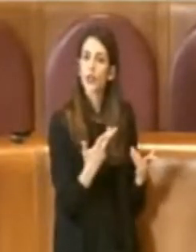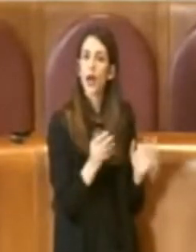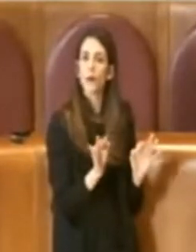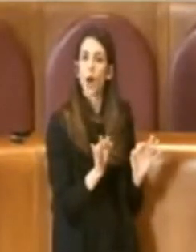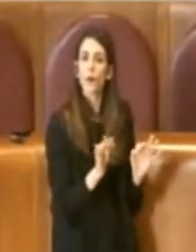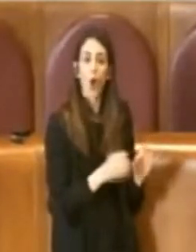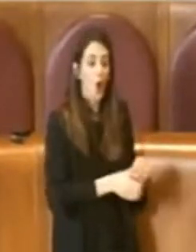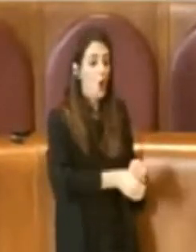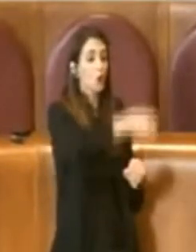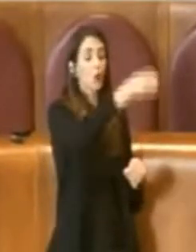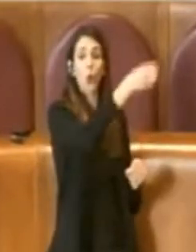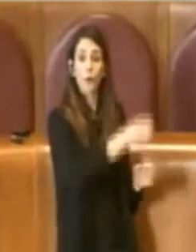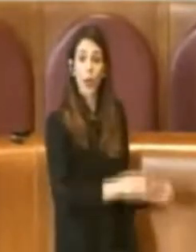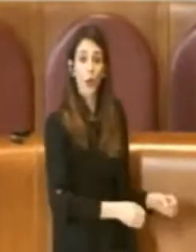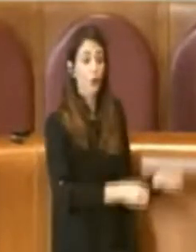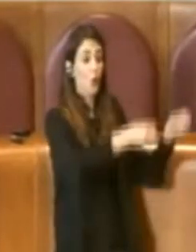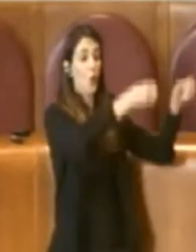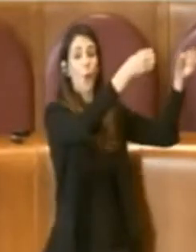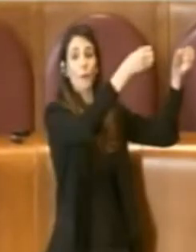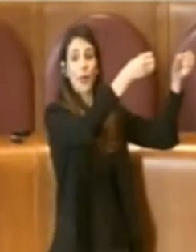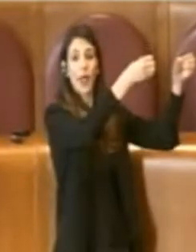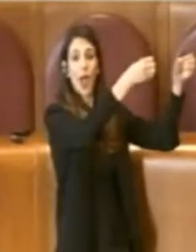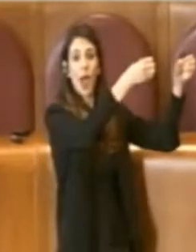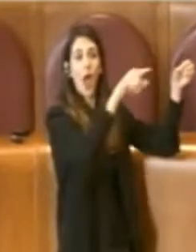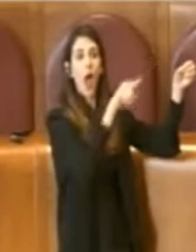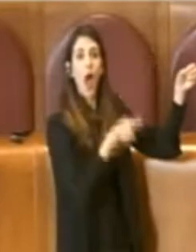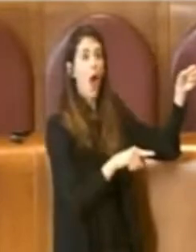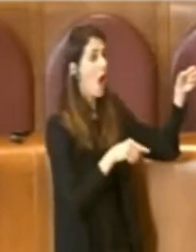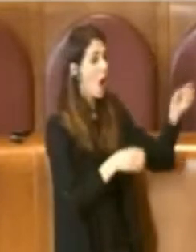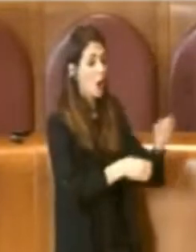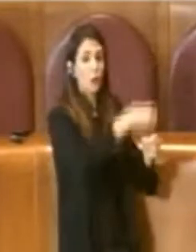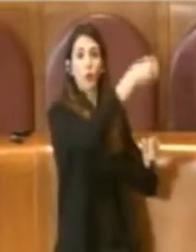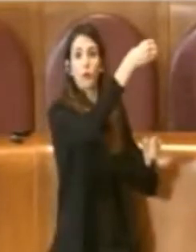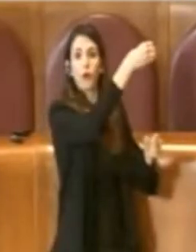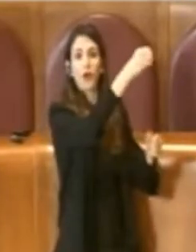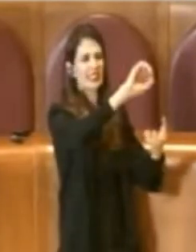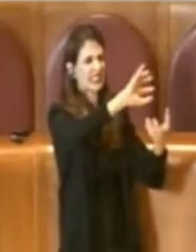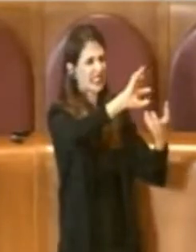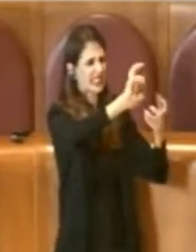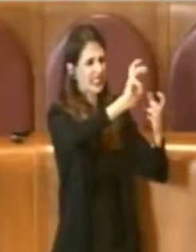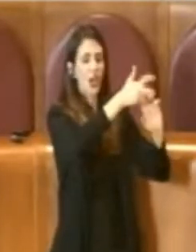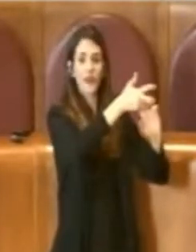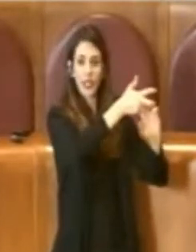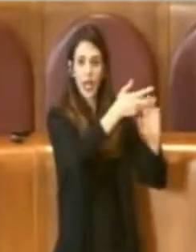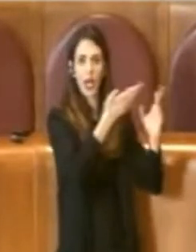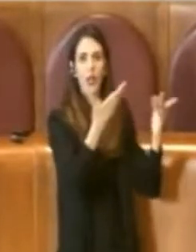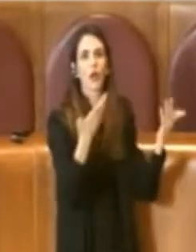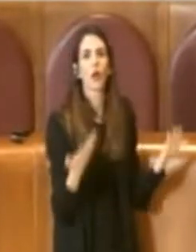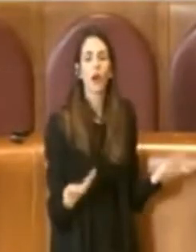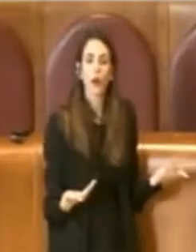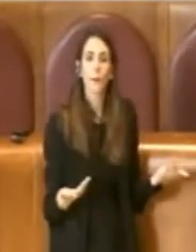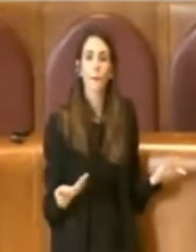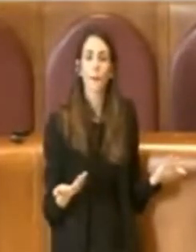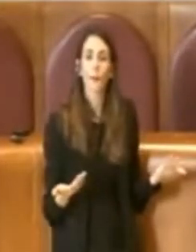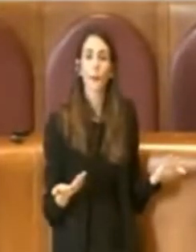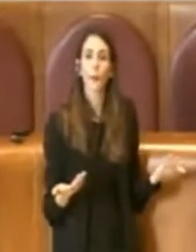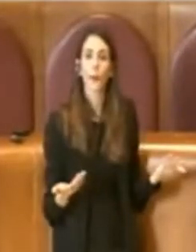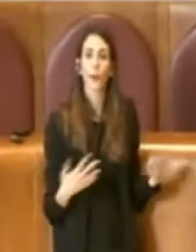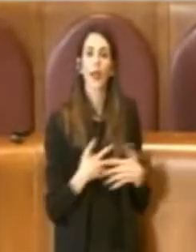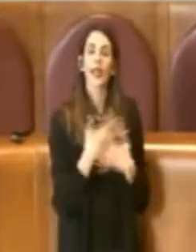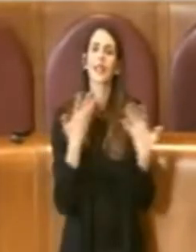di caldaia, si sono completamente deteriorati. L'hanno potuto vedere chiaramente